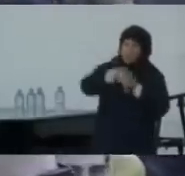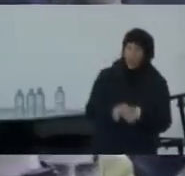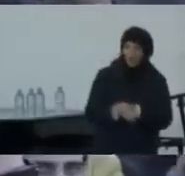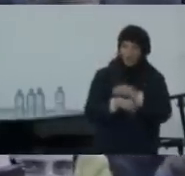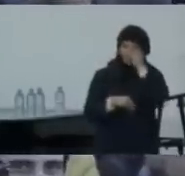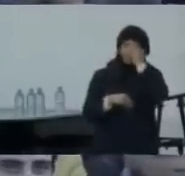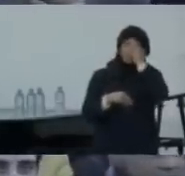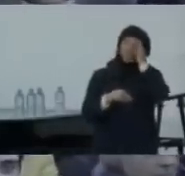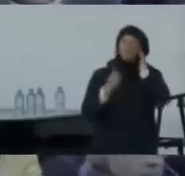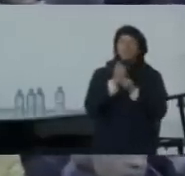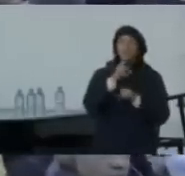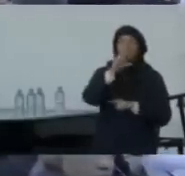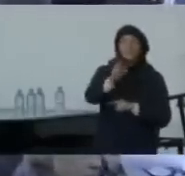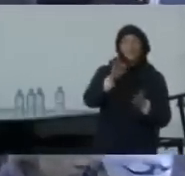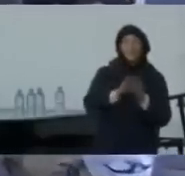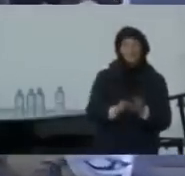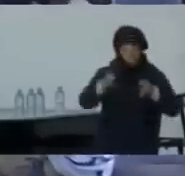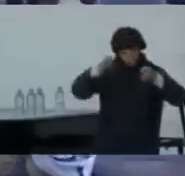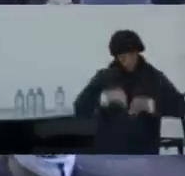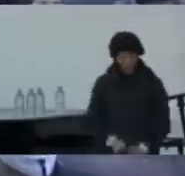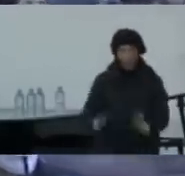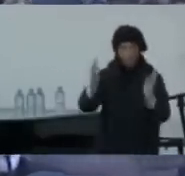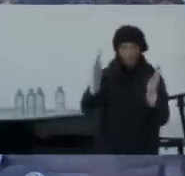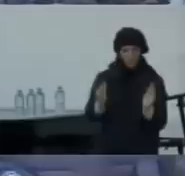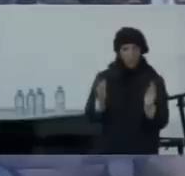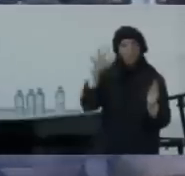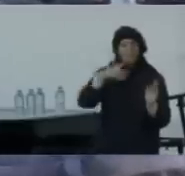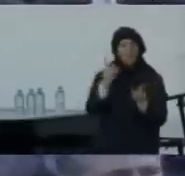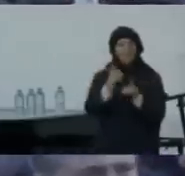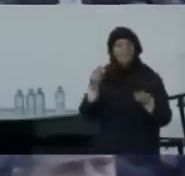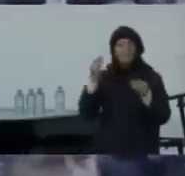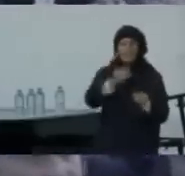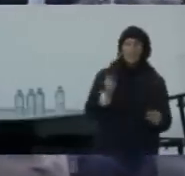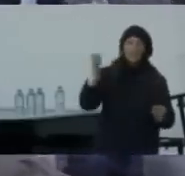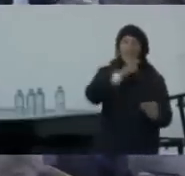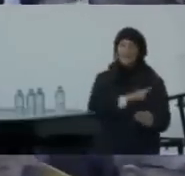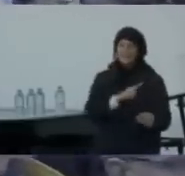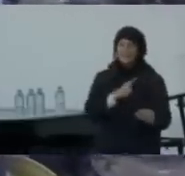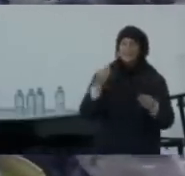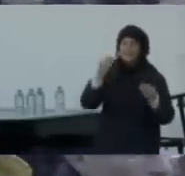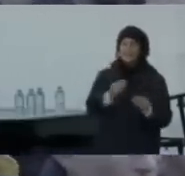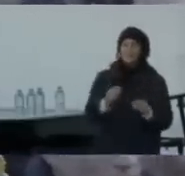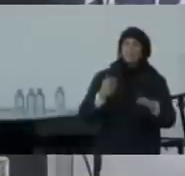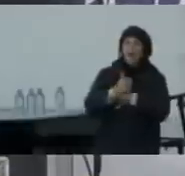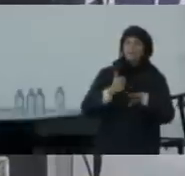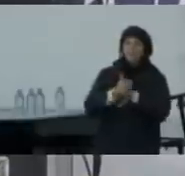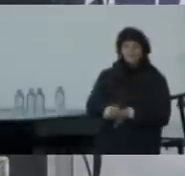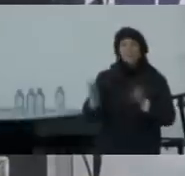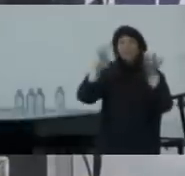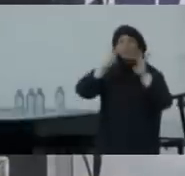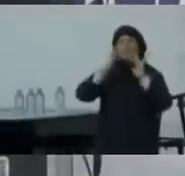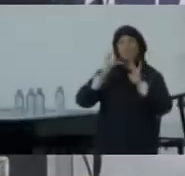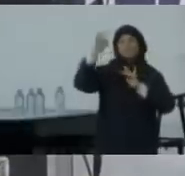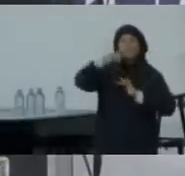quando nasce, per diritto di nascita, deve avere gratuitamente l'accesso a internet, perché la sua conoscenza è come